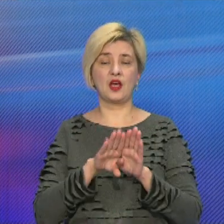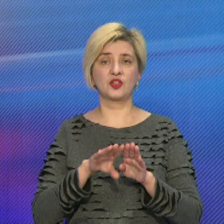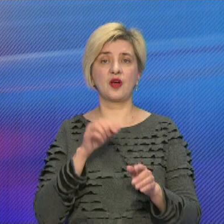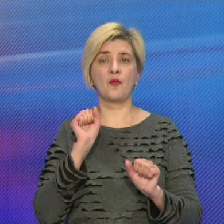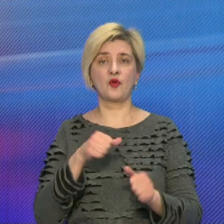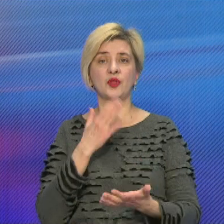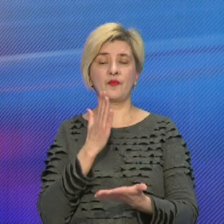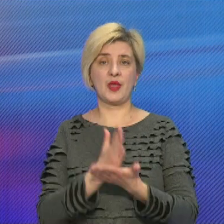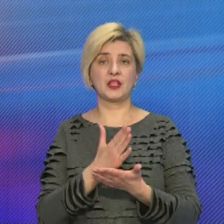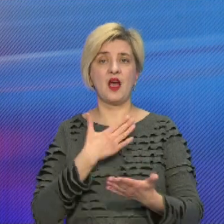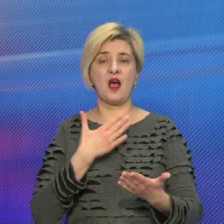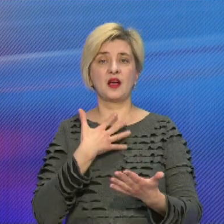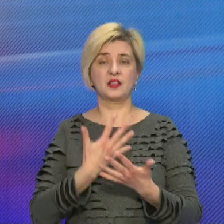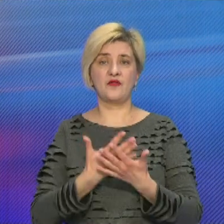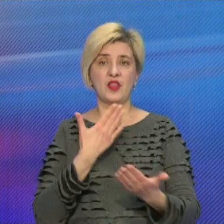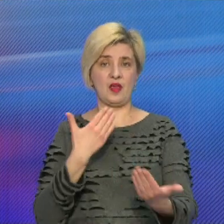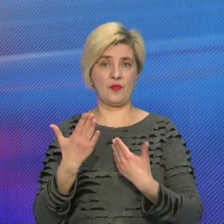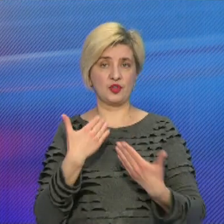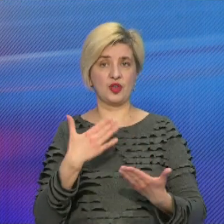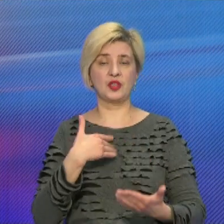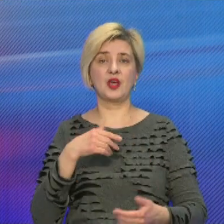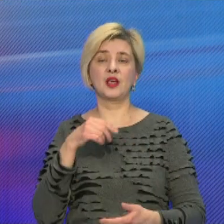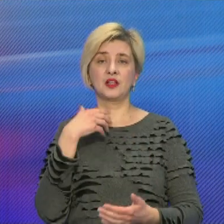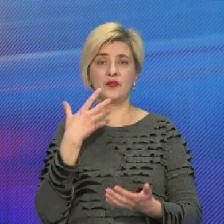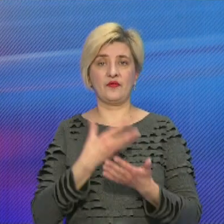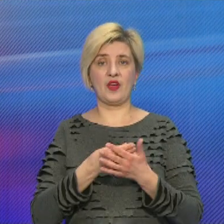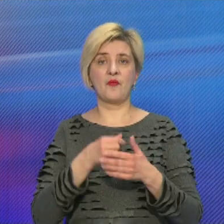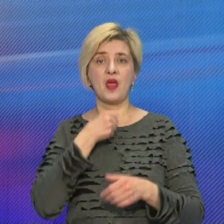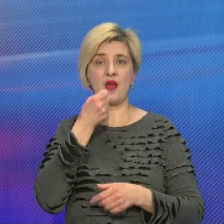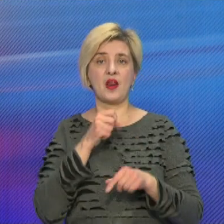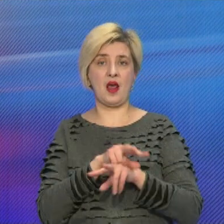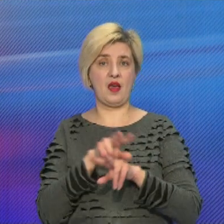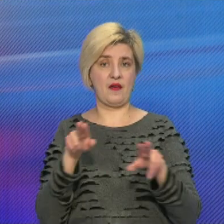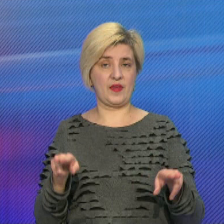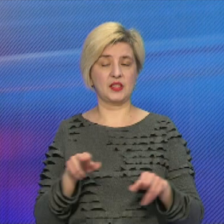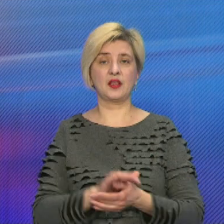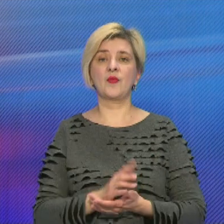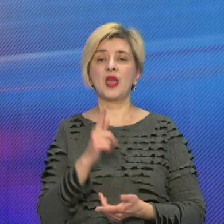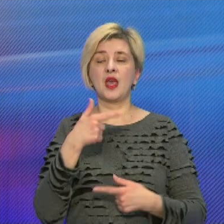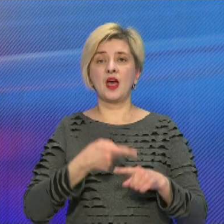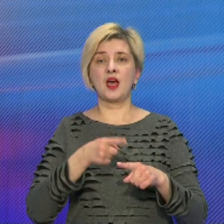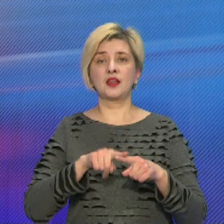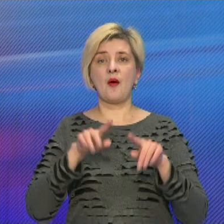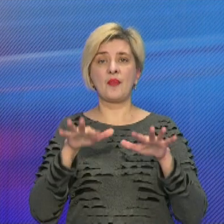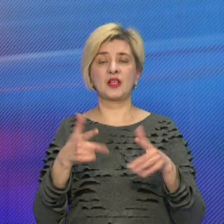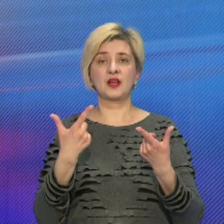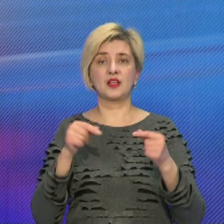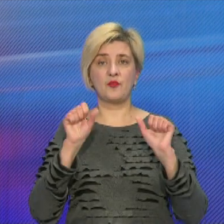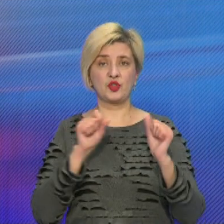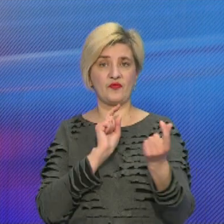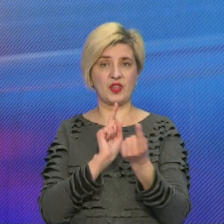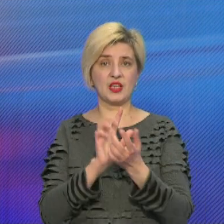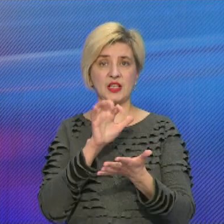активные контакты и сносины с ровесниками. Это место, где можно встретиться, заняться тем, что тебе хочется,